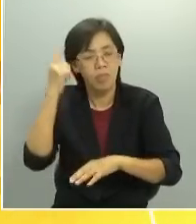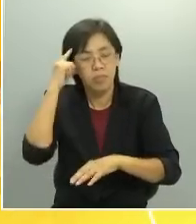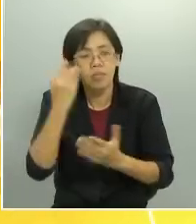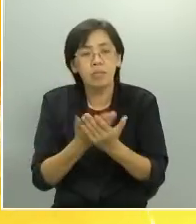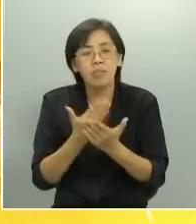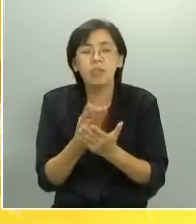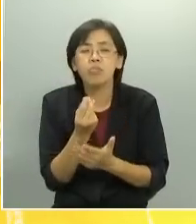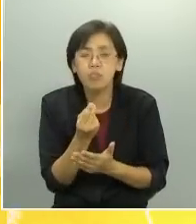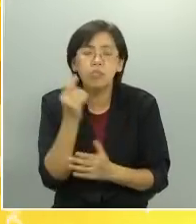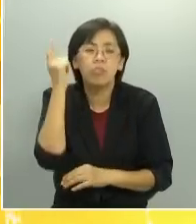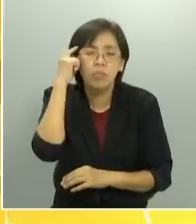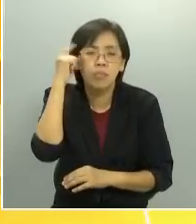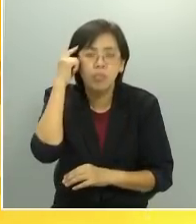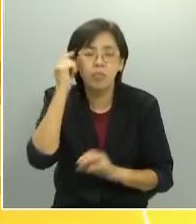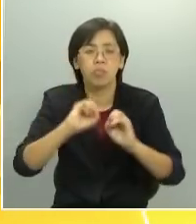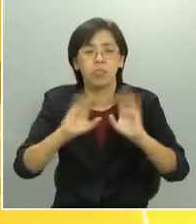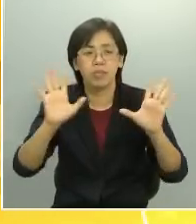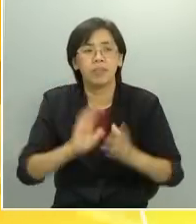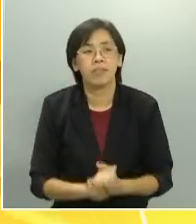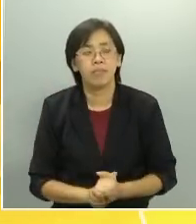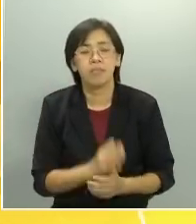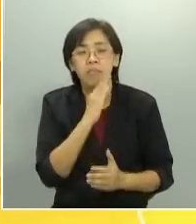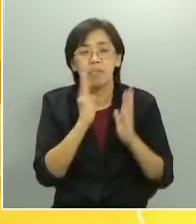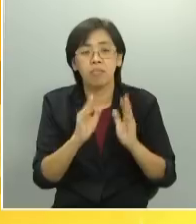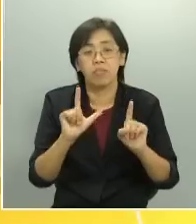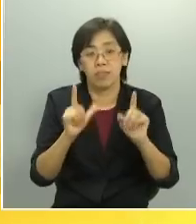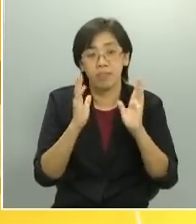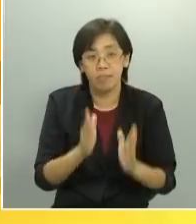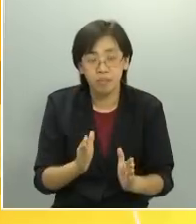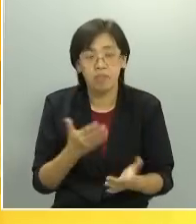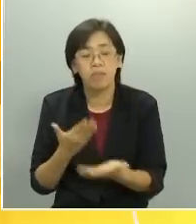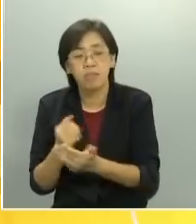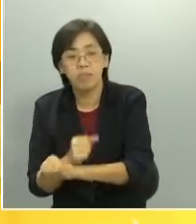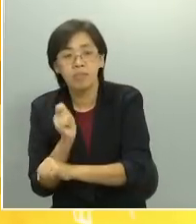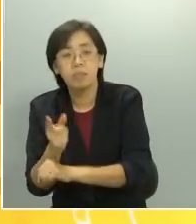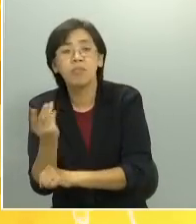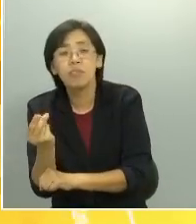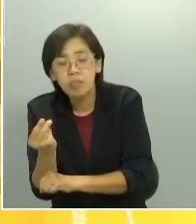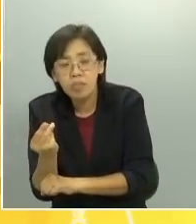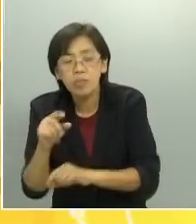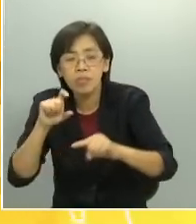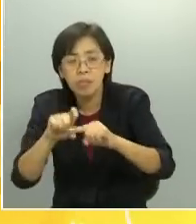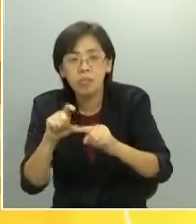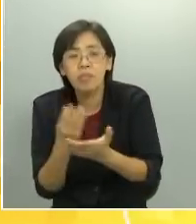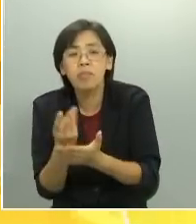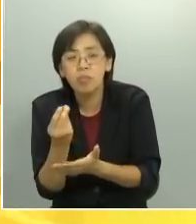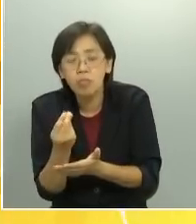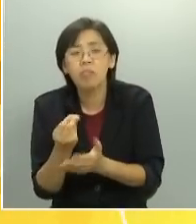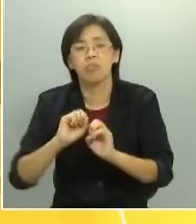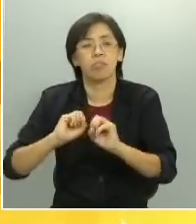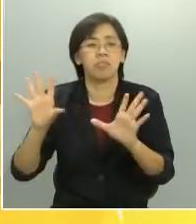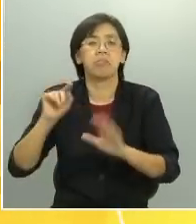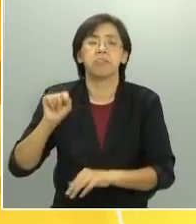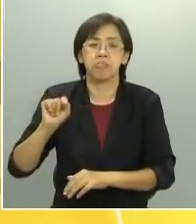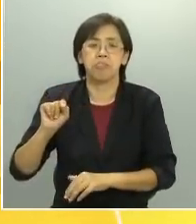ค่าเดินรถเท่าไหร่มันก็ชัดเจนนะว่าบอกผู้โดยสารล้านคนค่าจ้างเขาเท่าไหร่บาทเฉลี่ยแล้วก็ต้องจ่ายคนละกี่บาทอันนี้